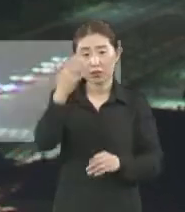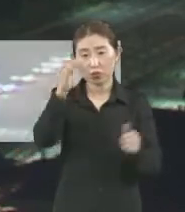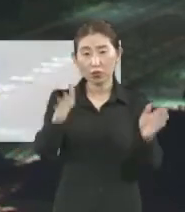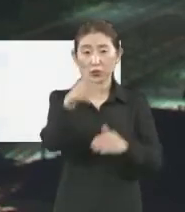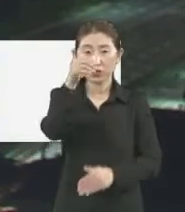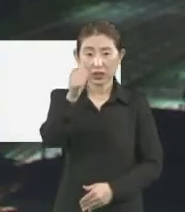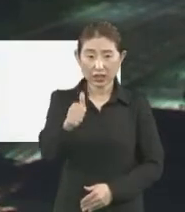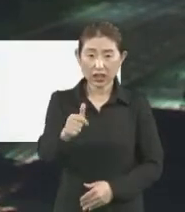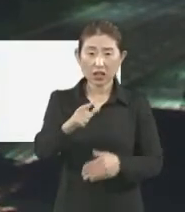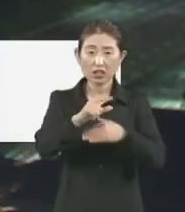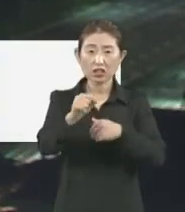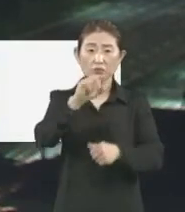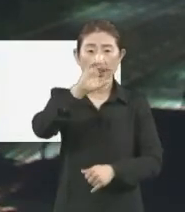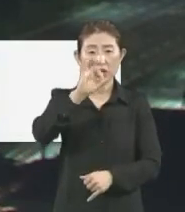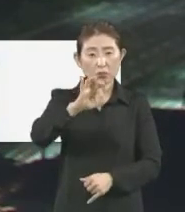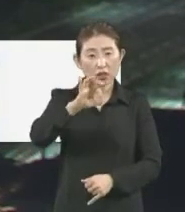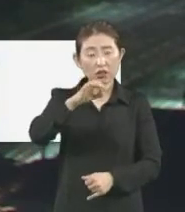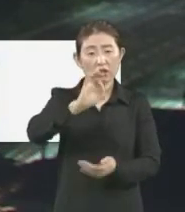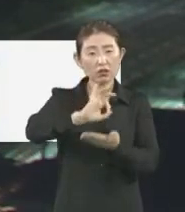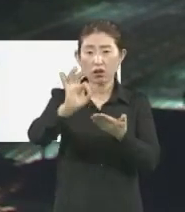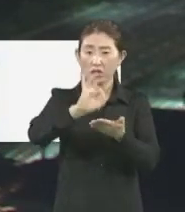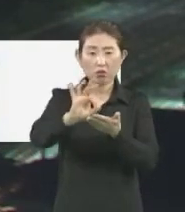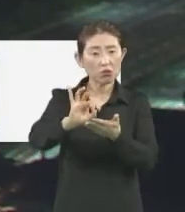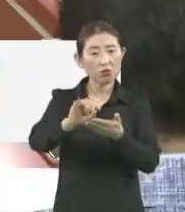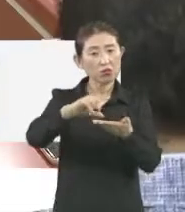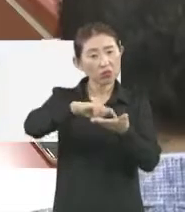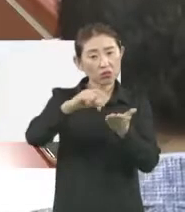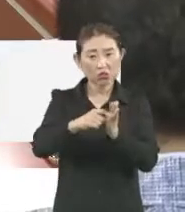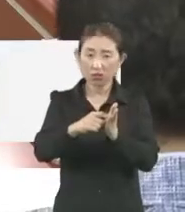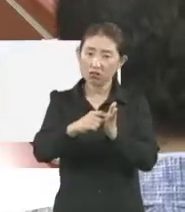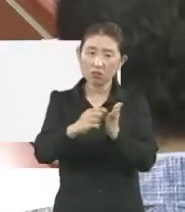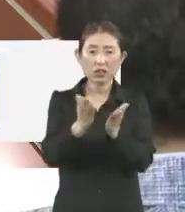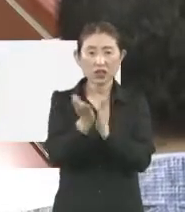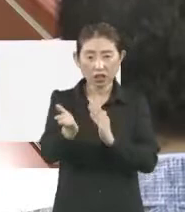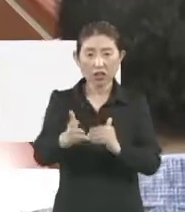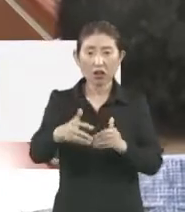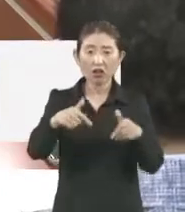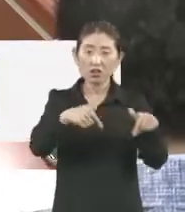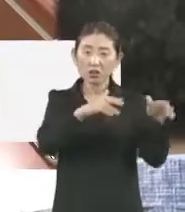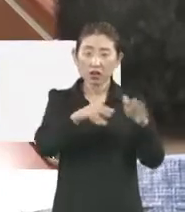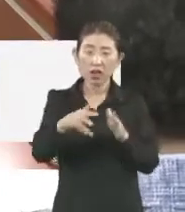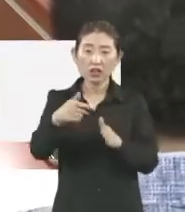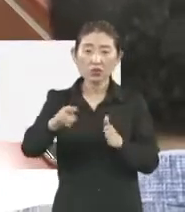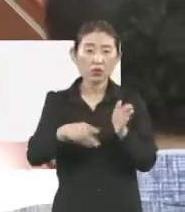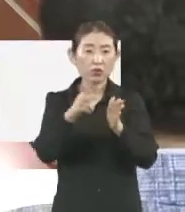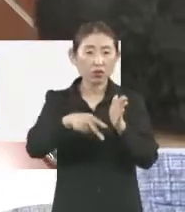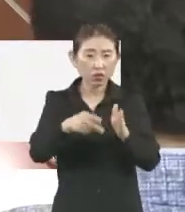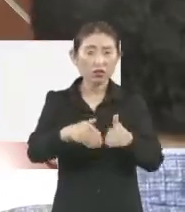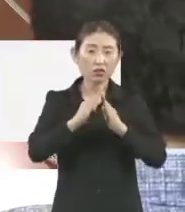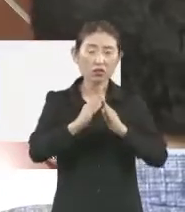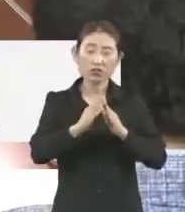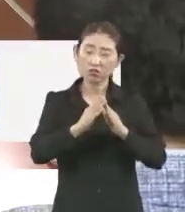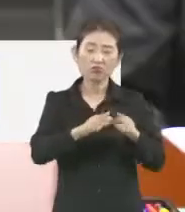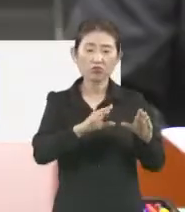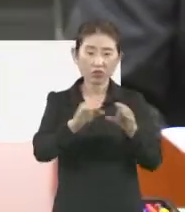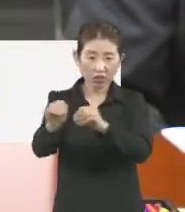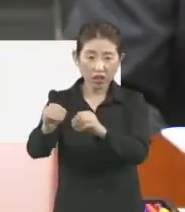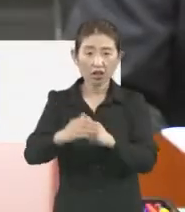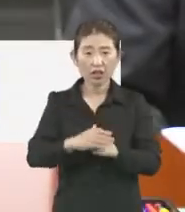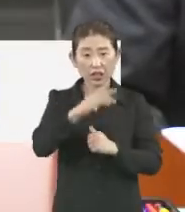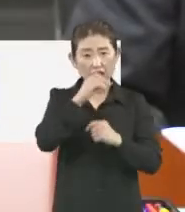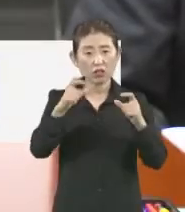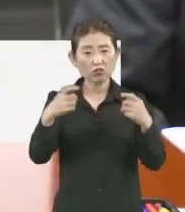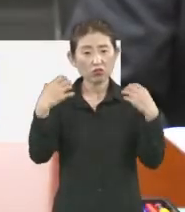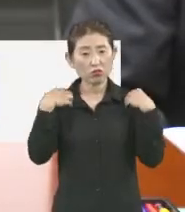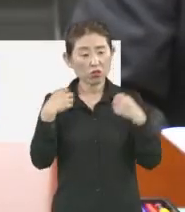김 태 음 충남지사 가 지방비 투입의 적정성을 이후로 서해선 삽교 역사 설치 중단을 지시하면서 예산군 2